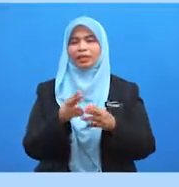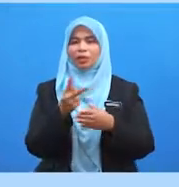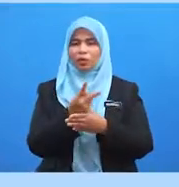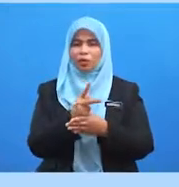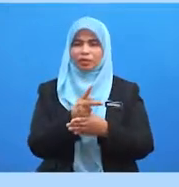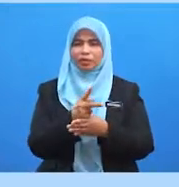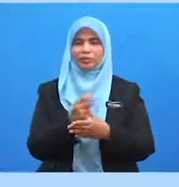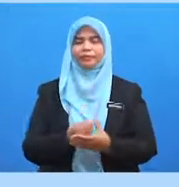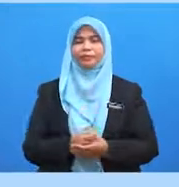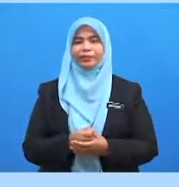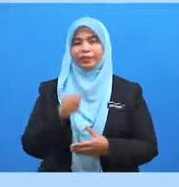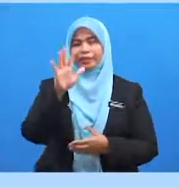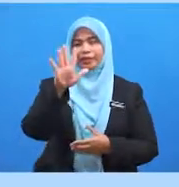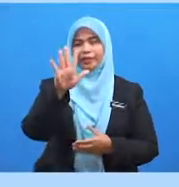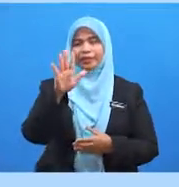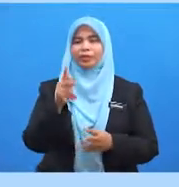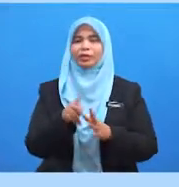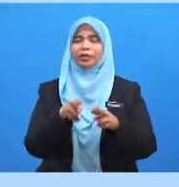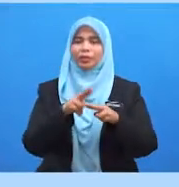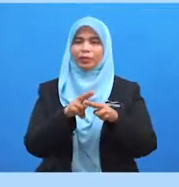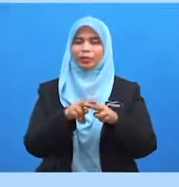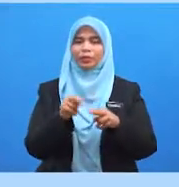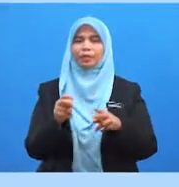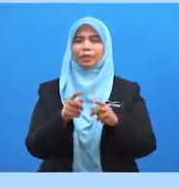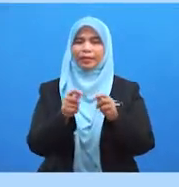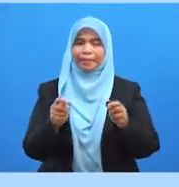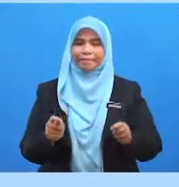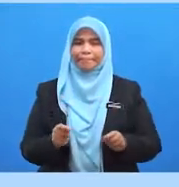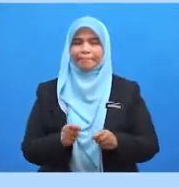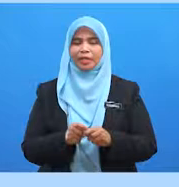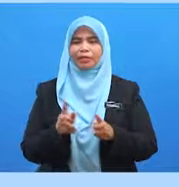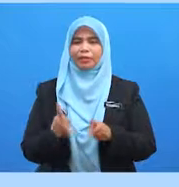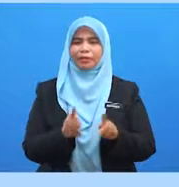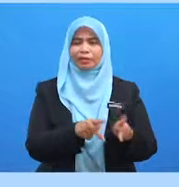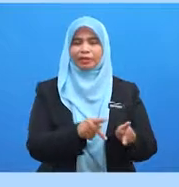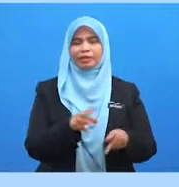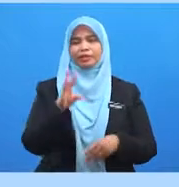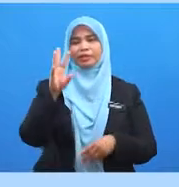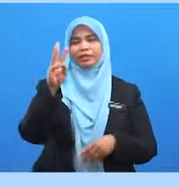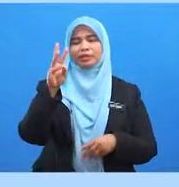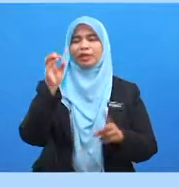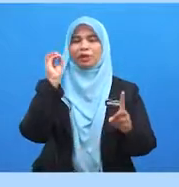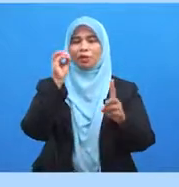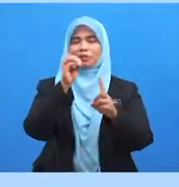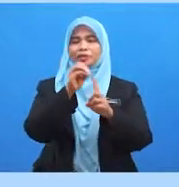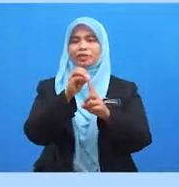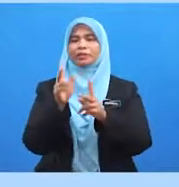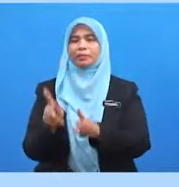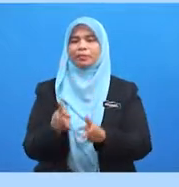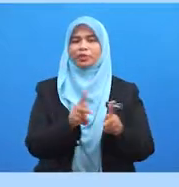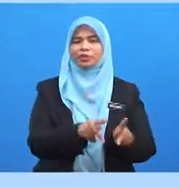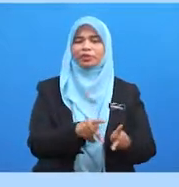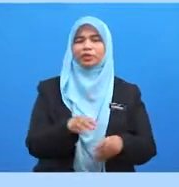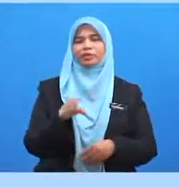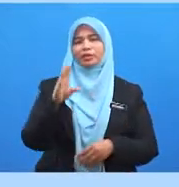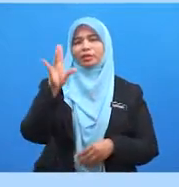yang kelima, kedudukan tapak projek, yang keenam, objektif projek dan